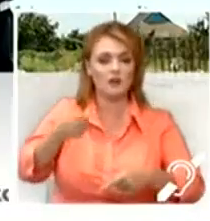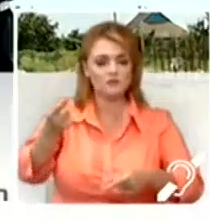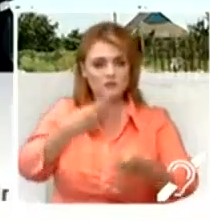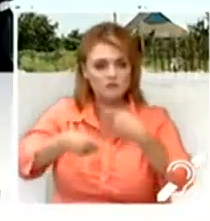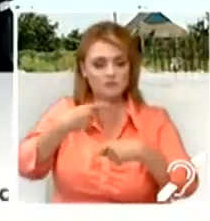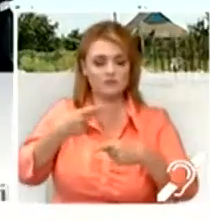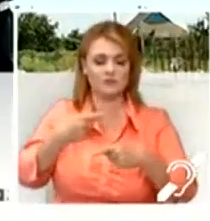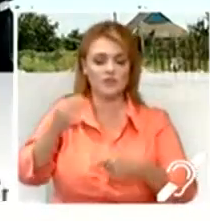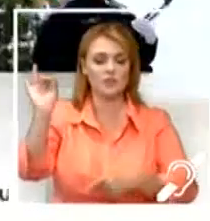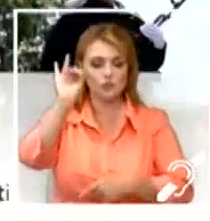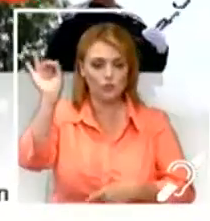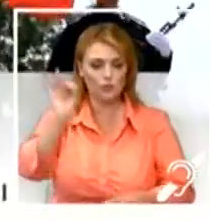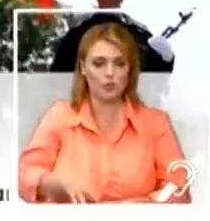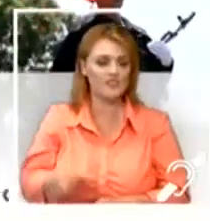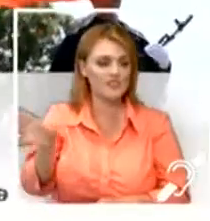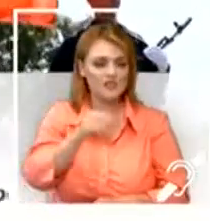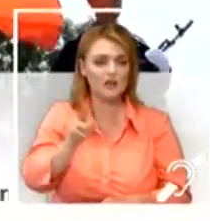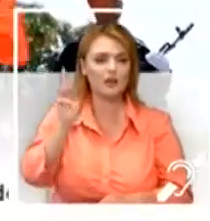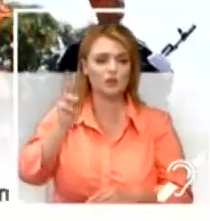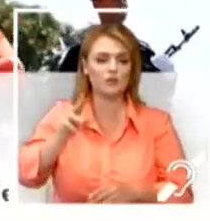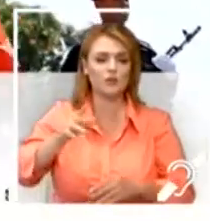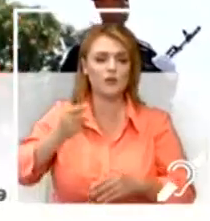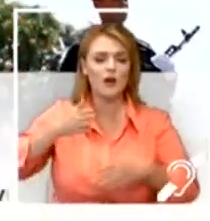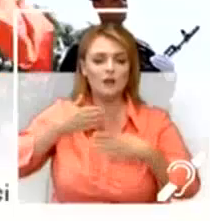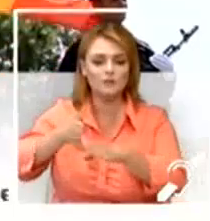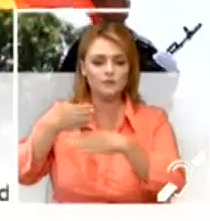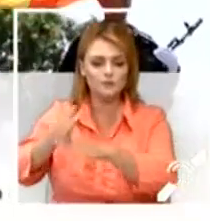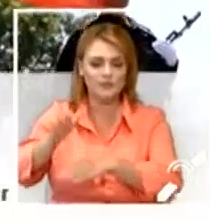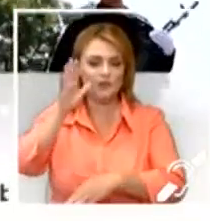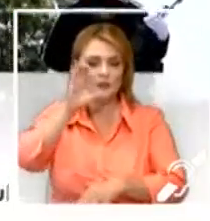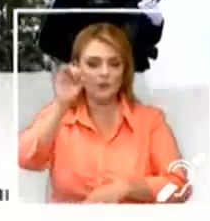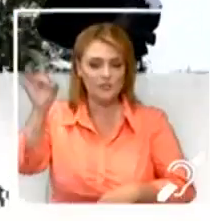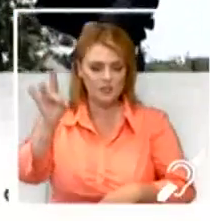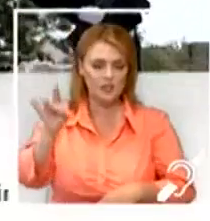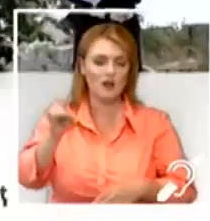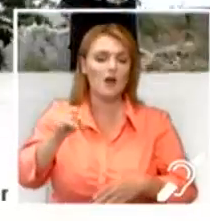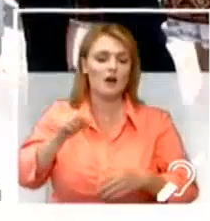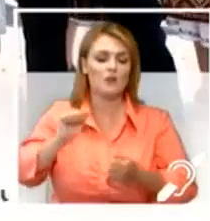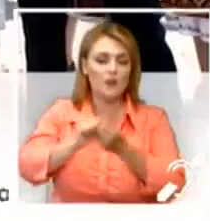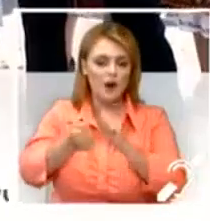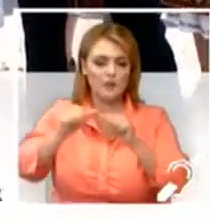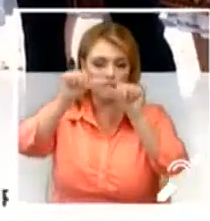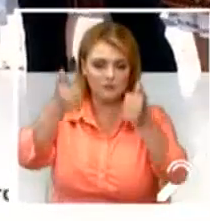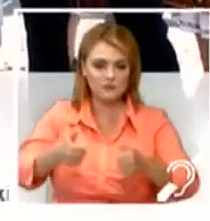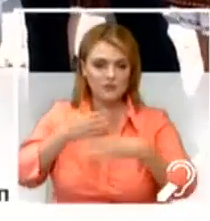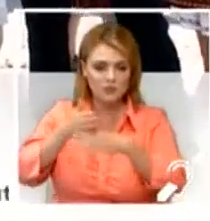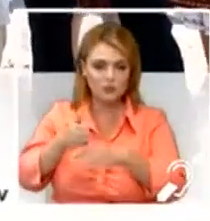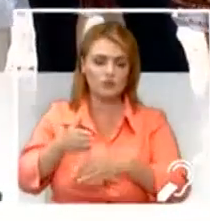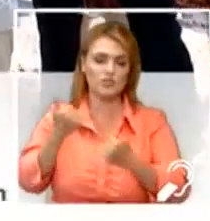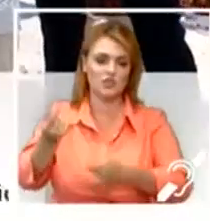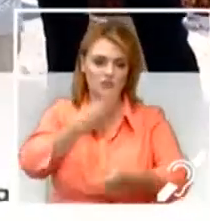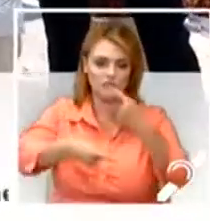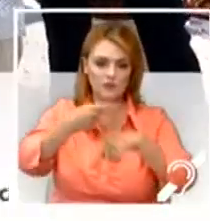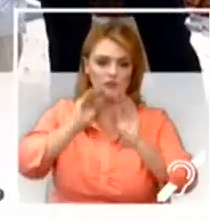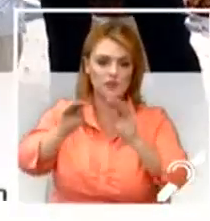realizată după o fotografie de epocă descoperită în revista românească Grănicerul. La ceremonia de dezvelire au participat oficiali, istorici